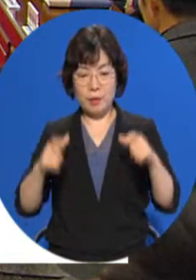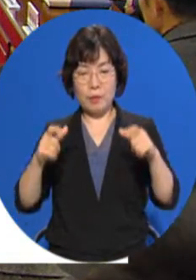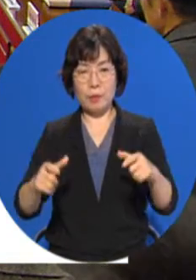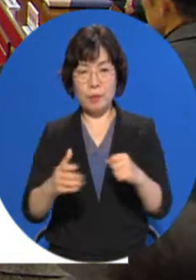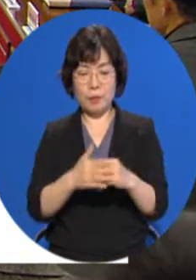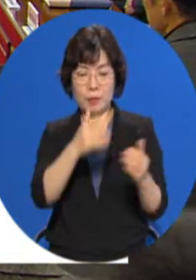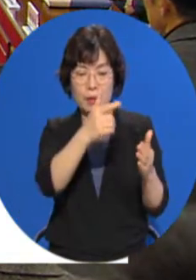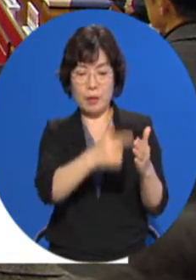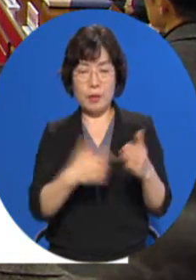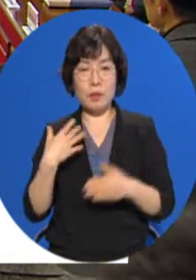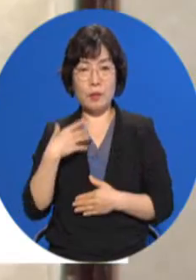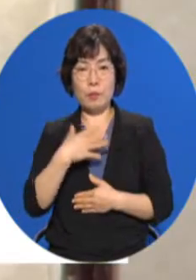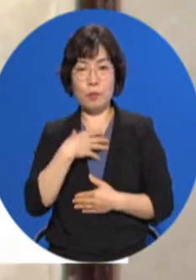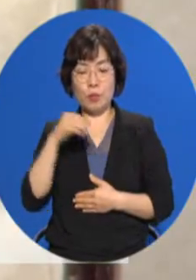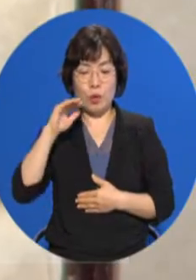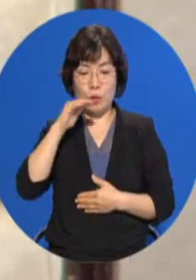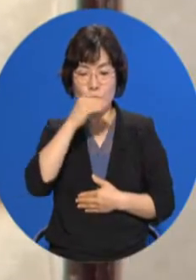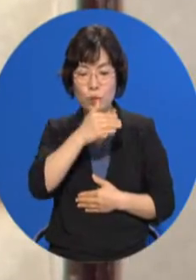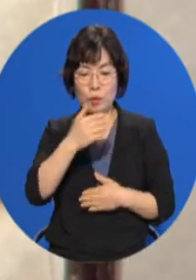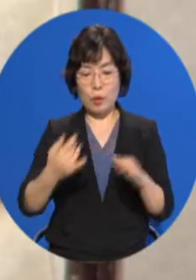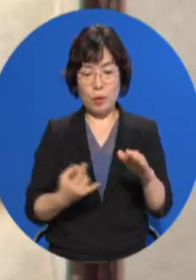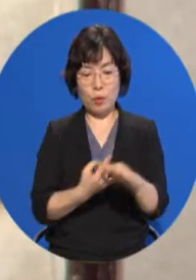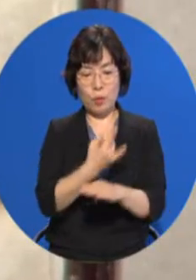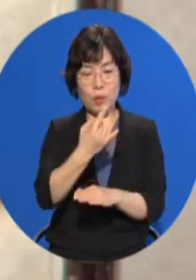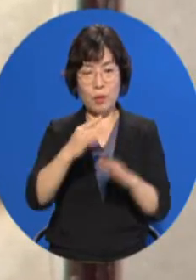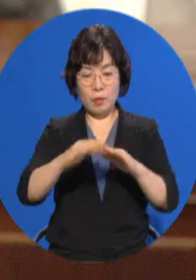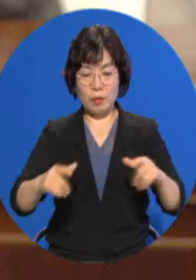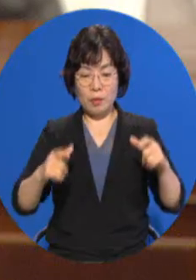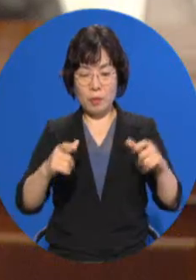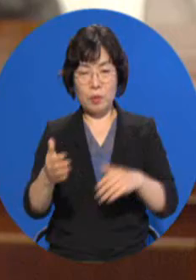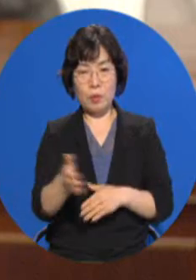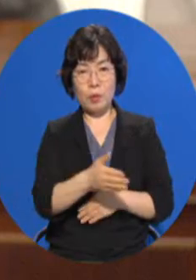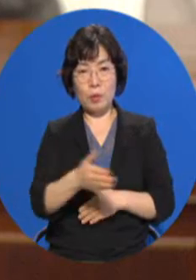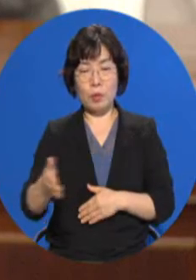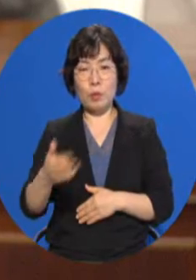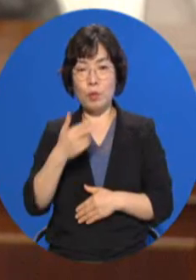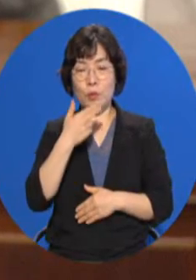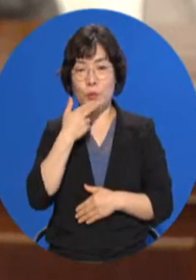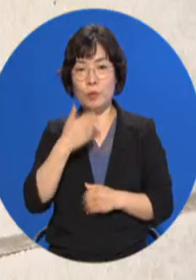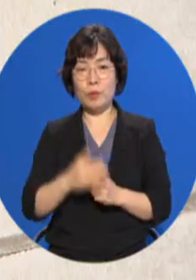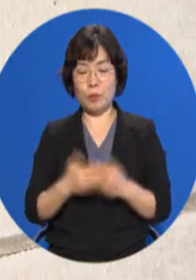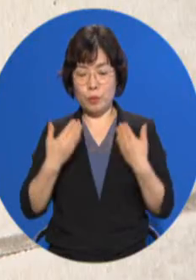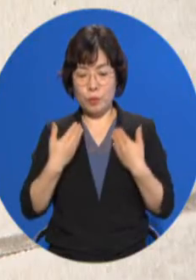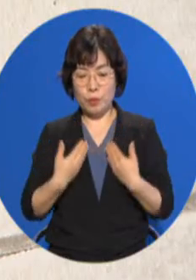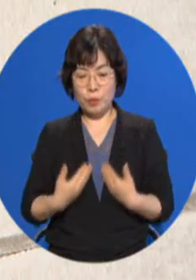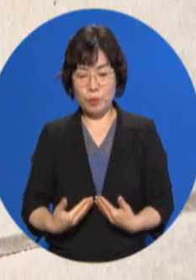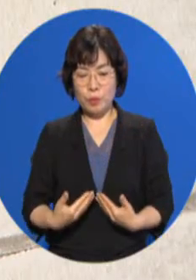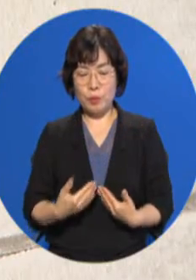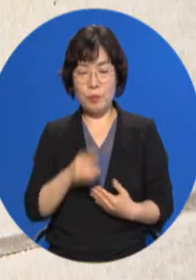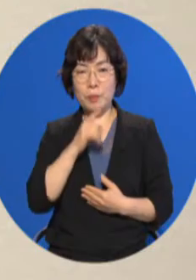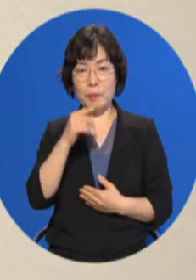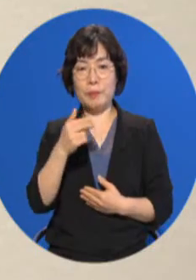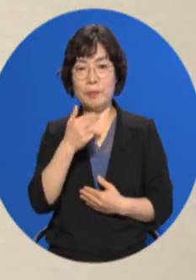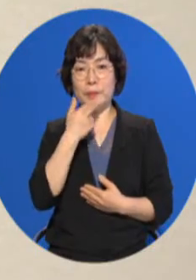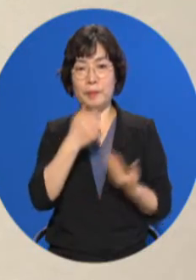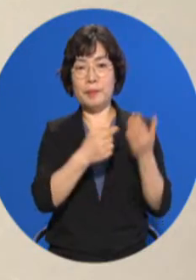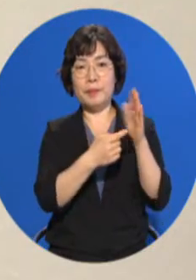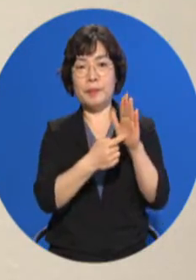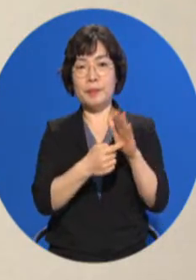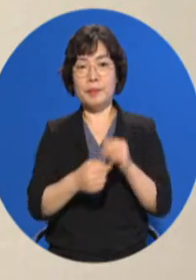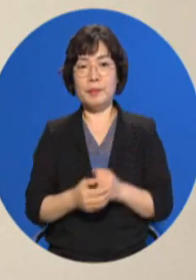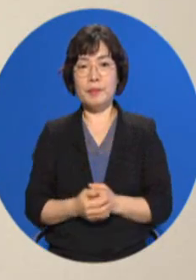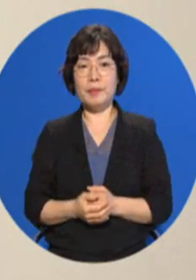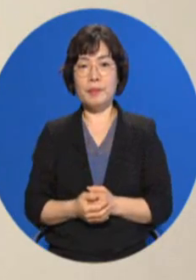강진군 후에 무한 군의회 구례군 유예 등 기초 의 며칠 빼면 이렇다 할 움직임이 보이지 않고